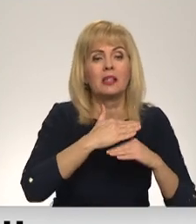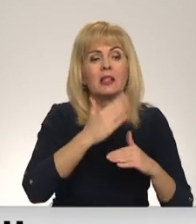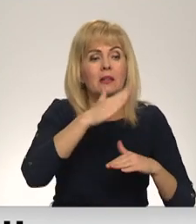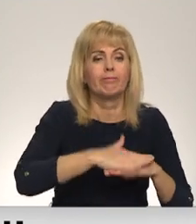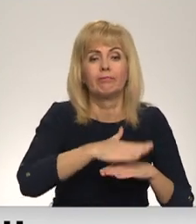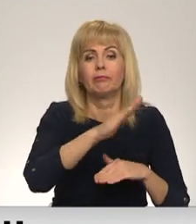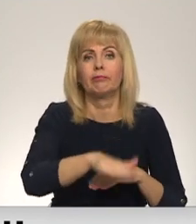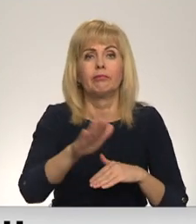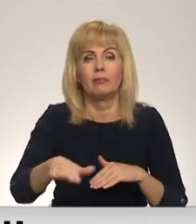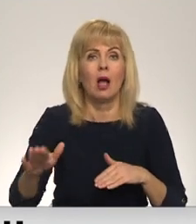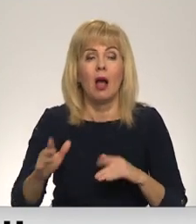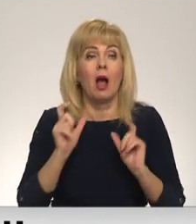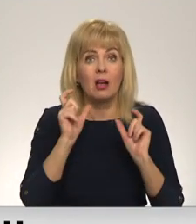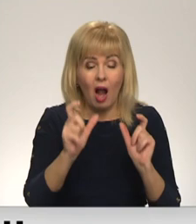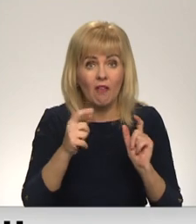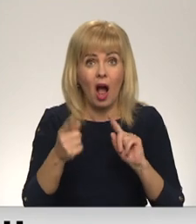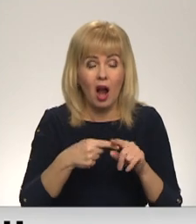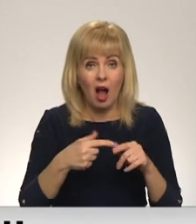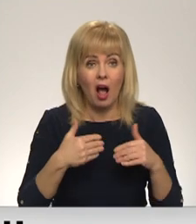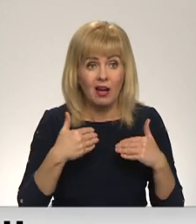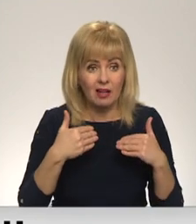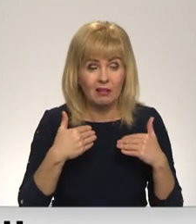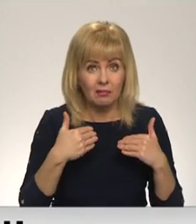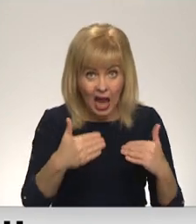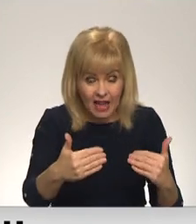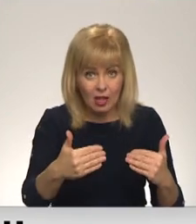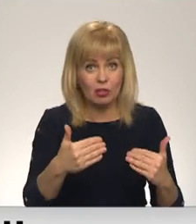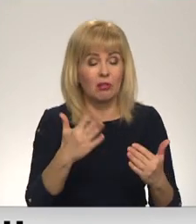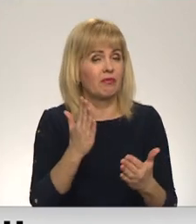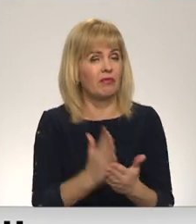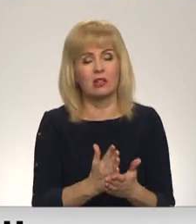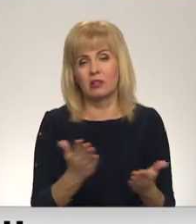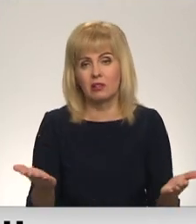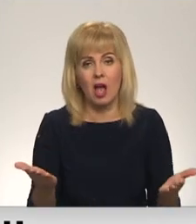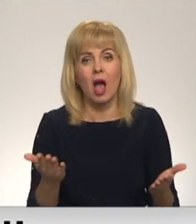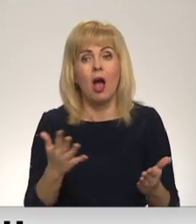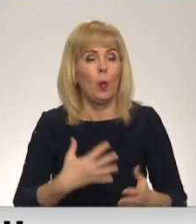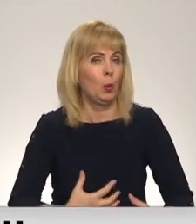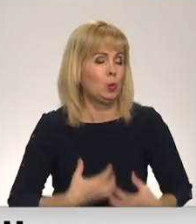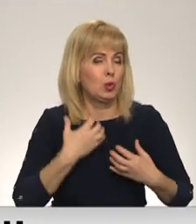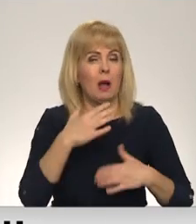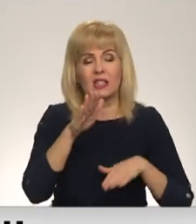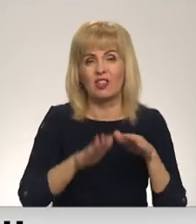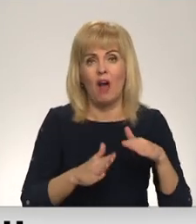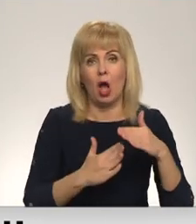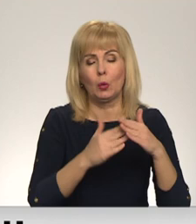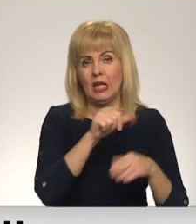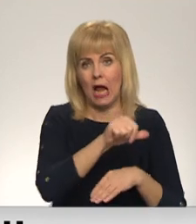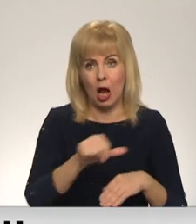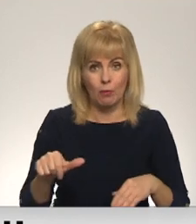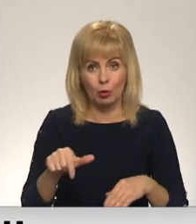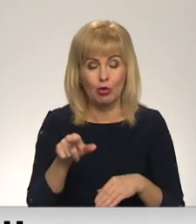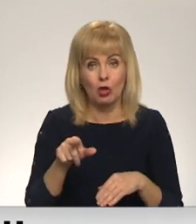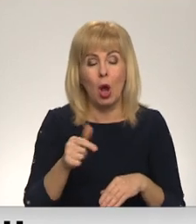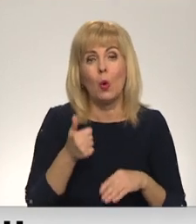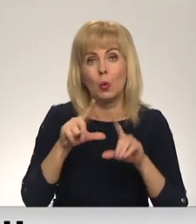pāris kravas tur pārbrauc pāri greideris un aizbrauc. Vēl sašutušāki par masas ierobežojumiem ir ķeveldieki.